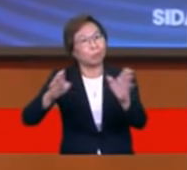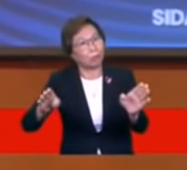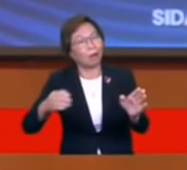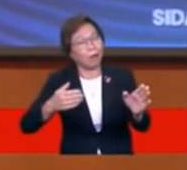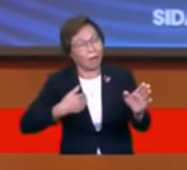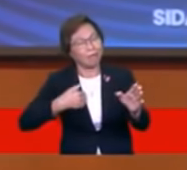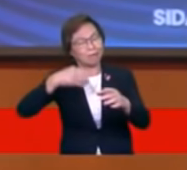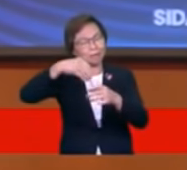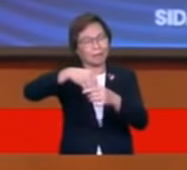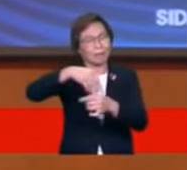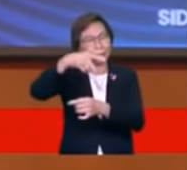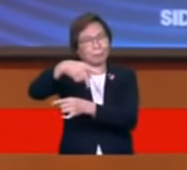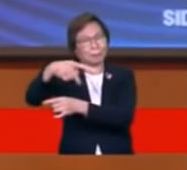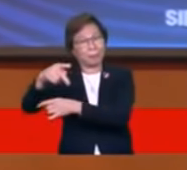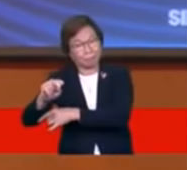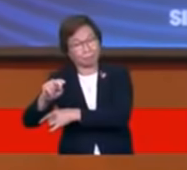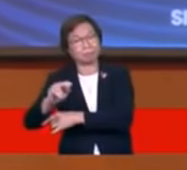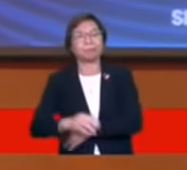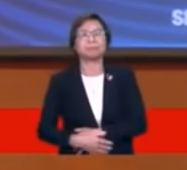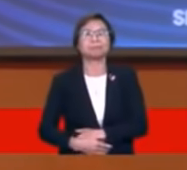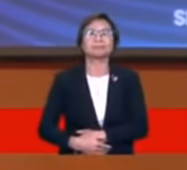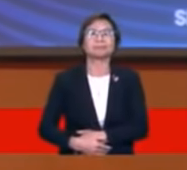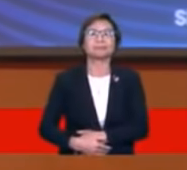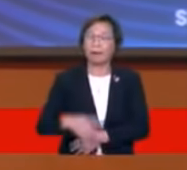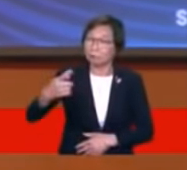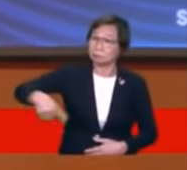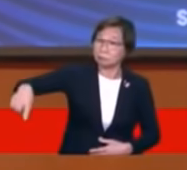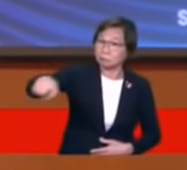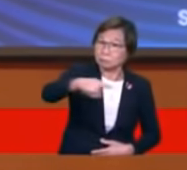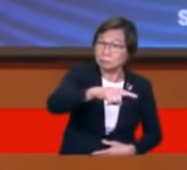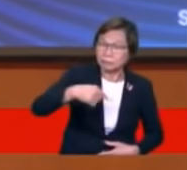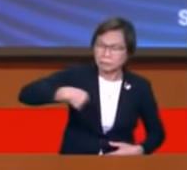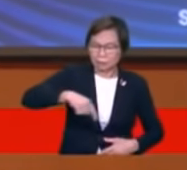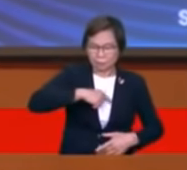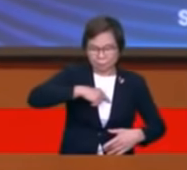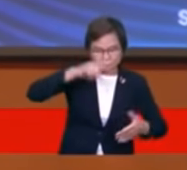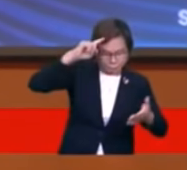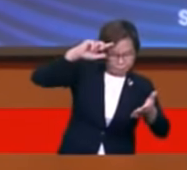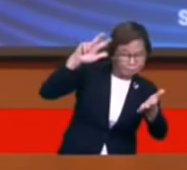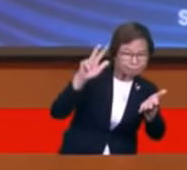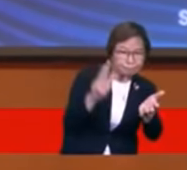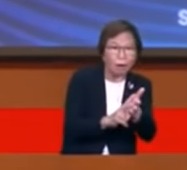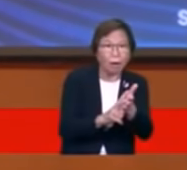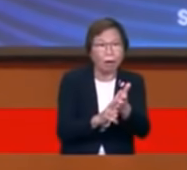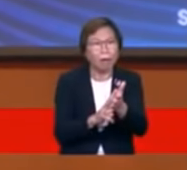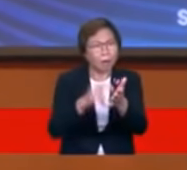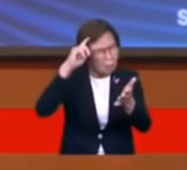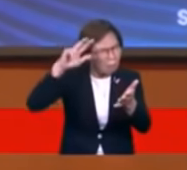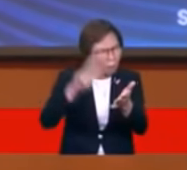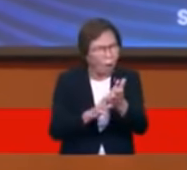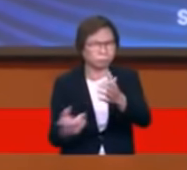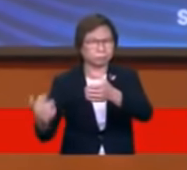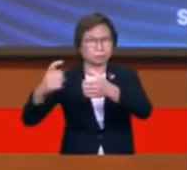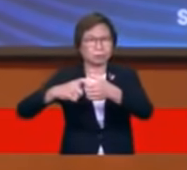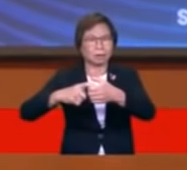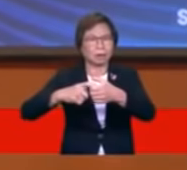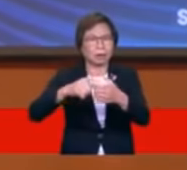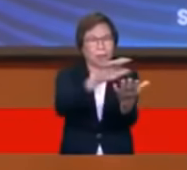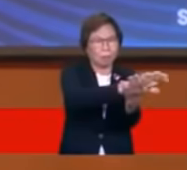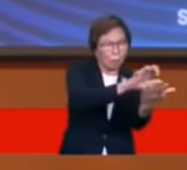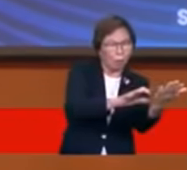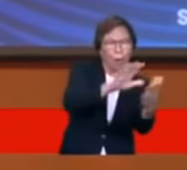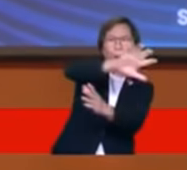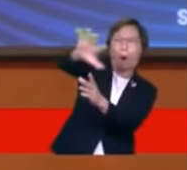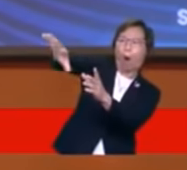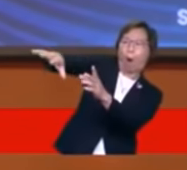dangas dari dalam kami membuat keputusan tentang kerangka komprehensif